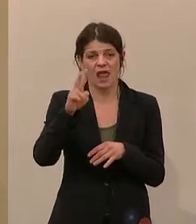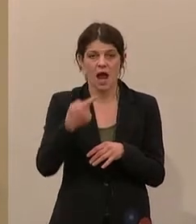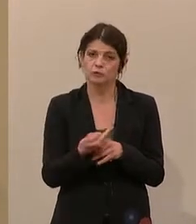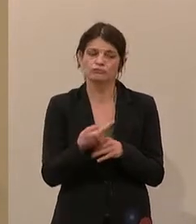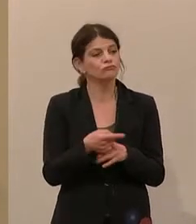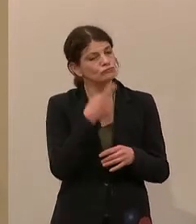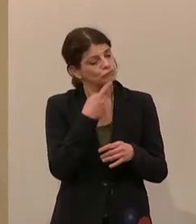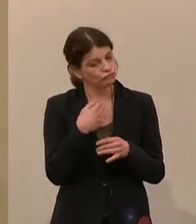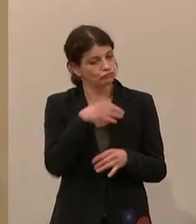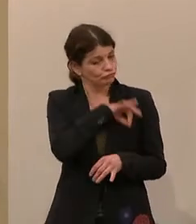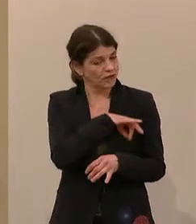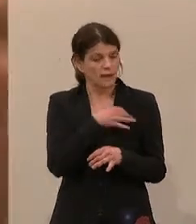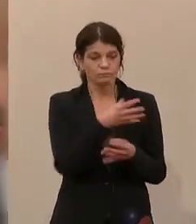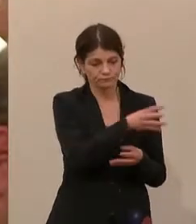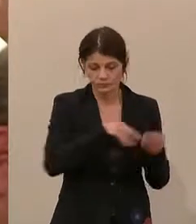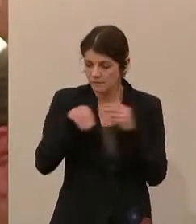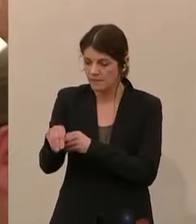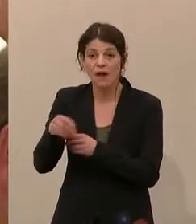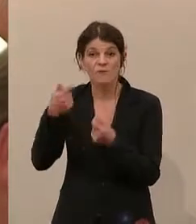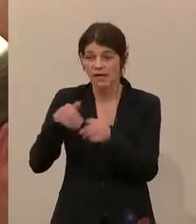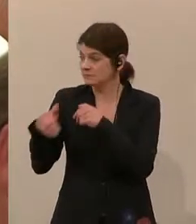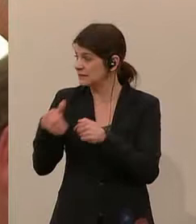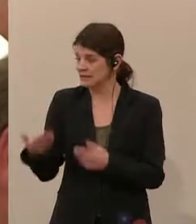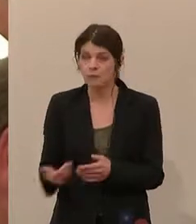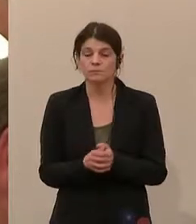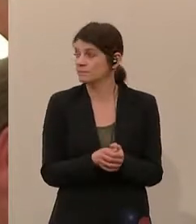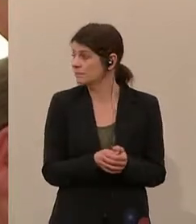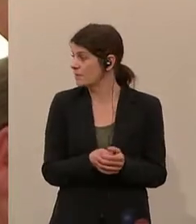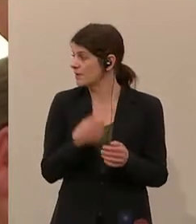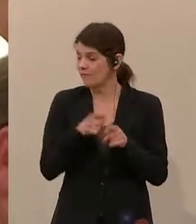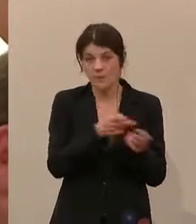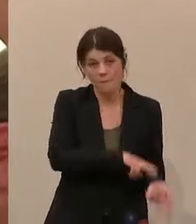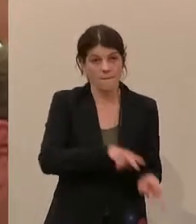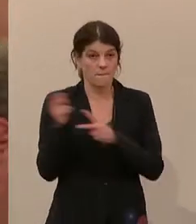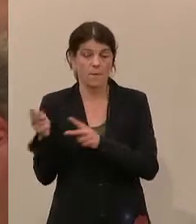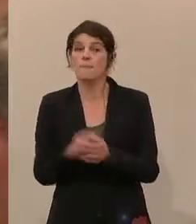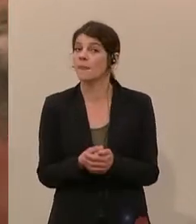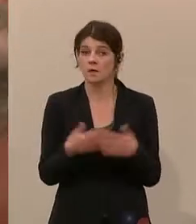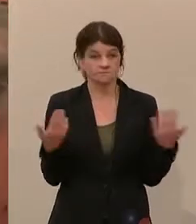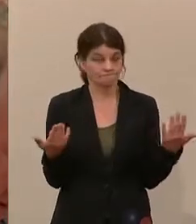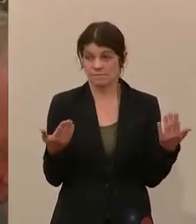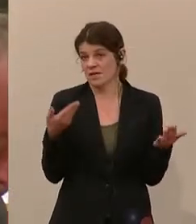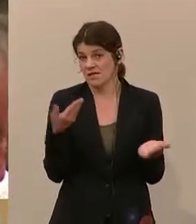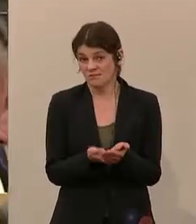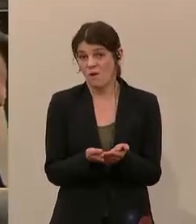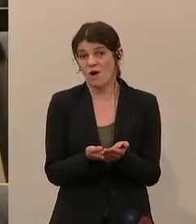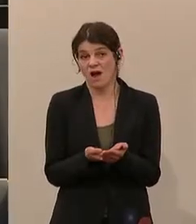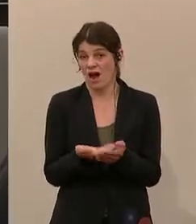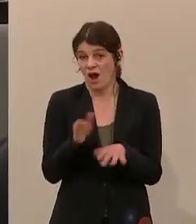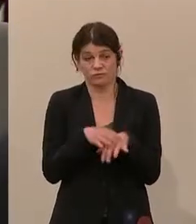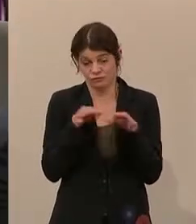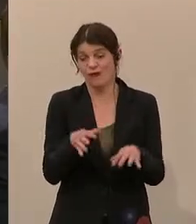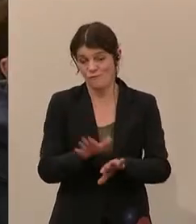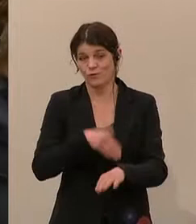Dividende in das Finanzministerium zusätzlich umgeschichtet. Und das geht natürlich auf der Straße